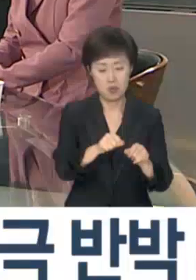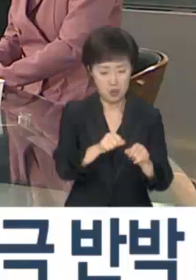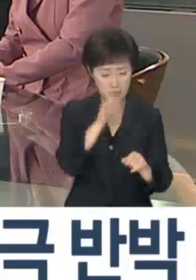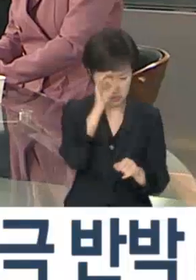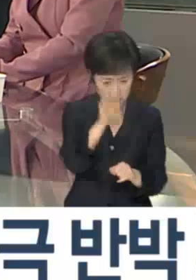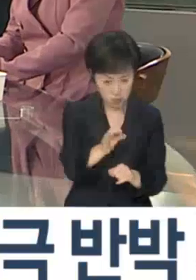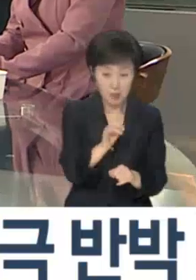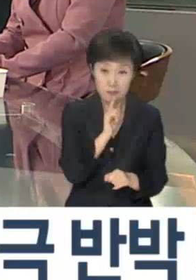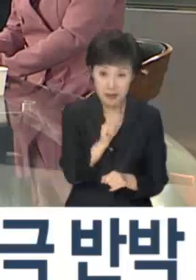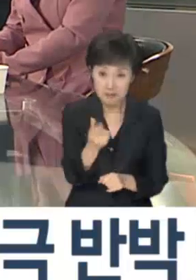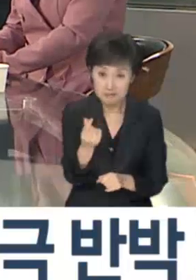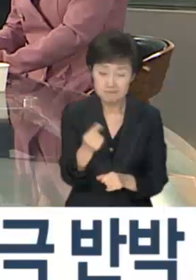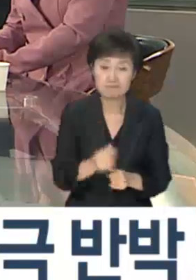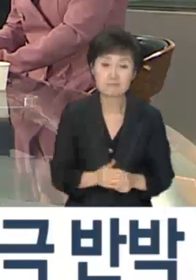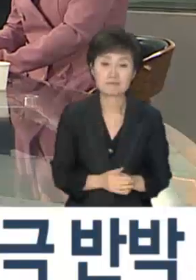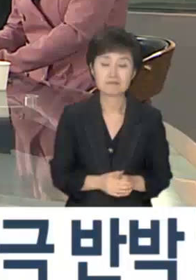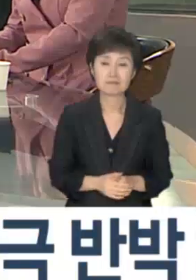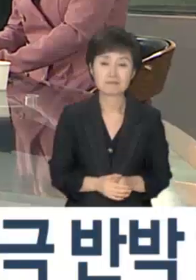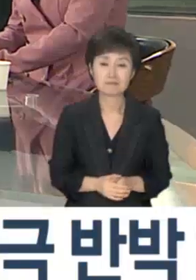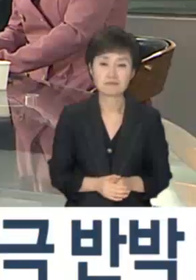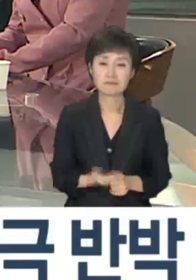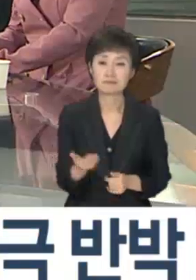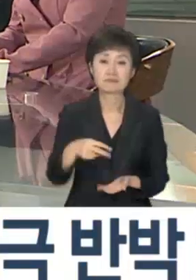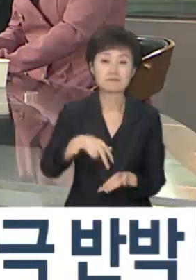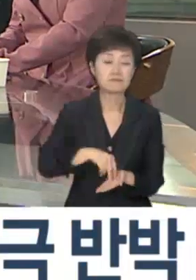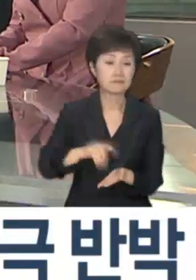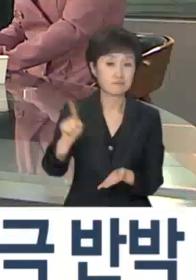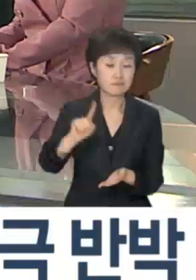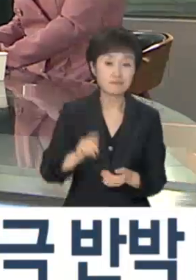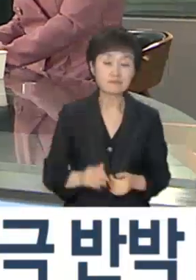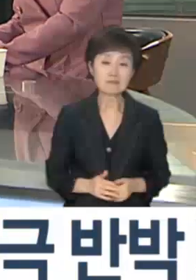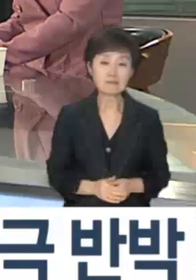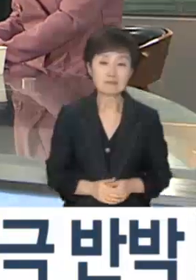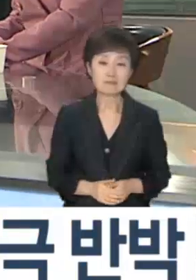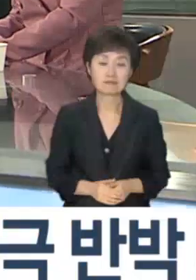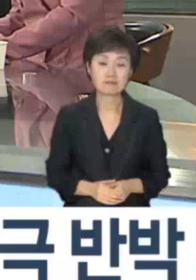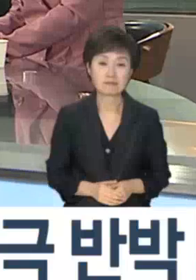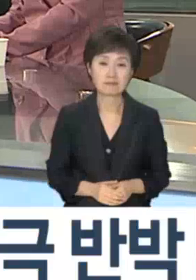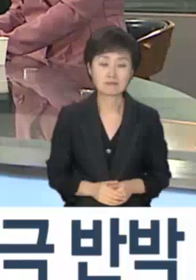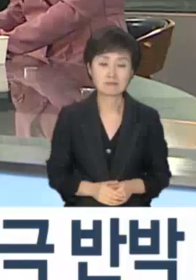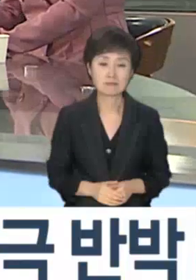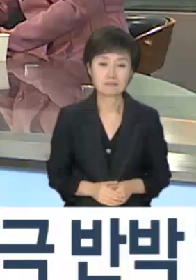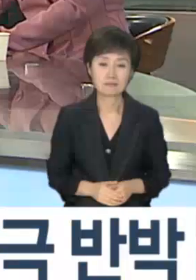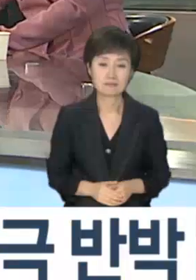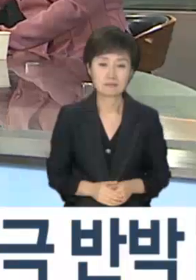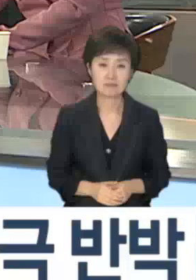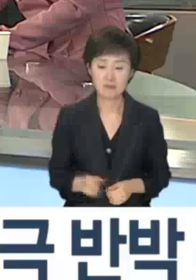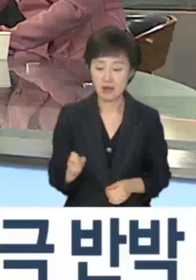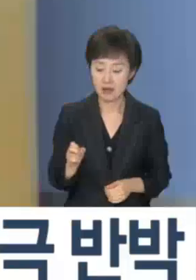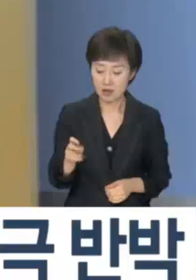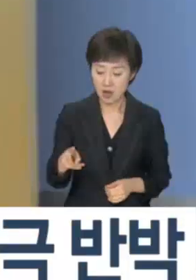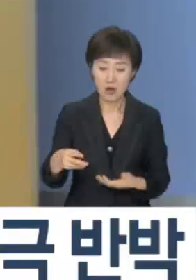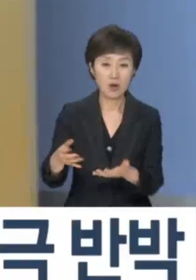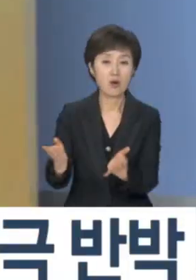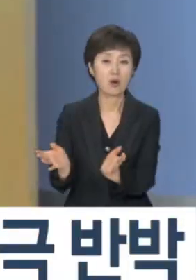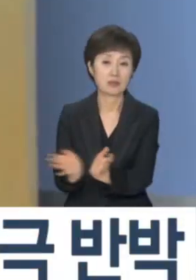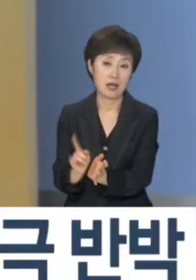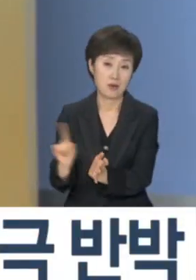맥락에서 말씀을 해주신 건데 네. 어떻게 들으셨는지 마찬가지 질문 드려보죠. 뭐 여당이라는